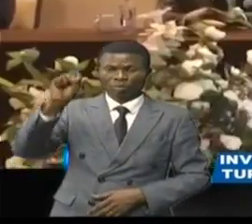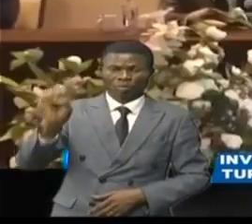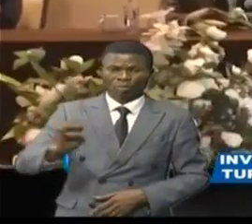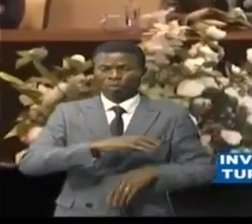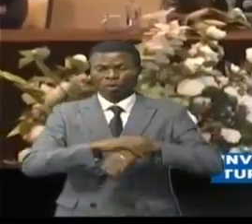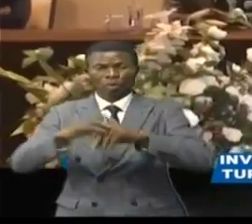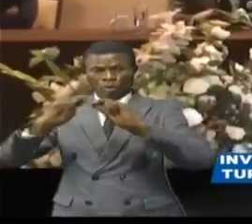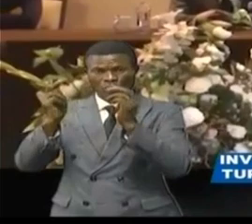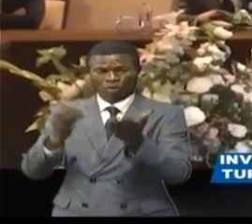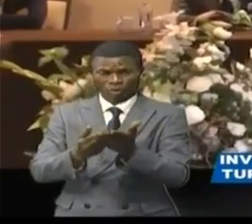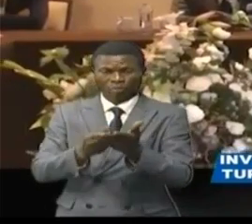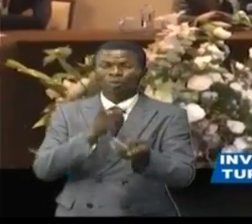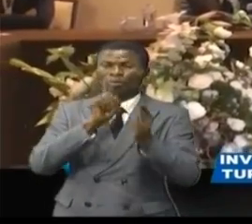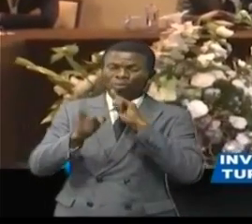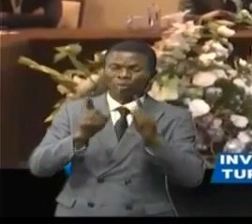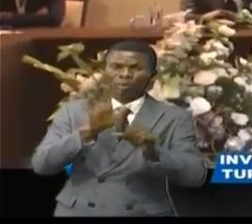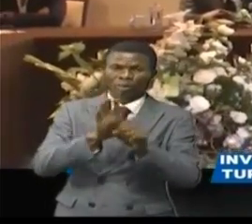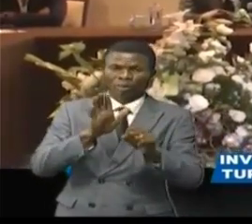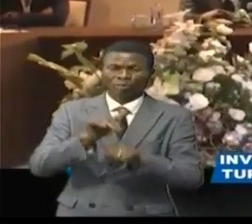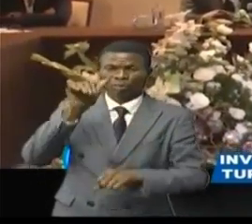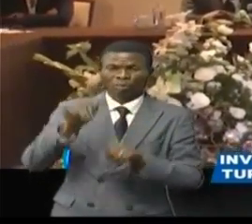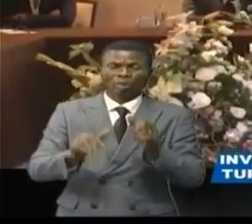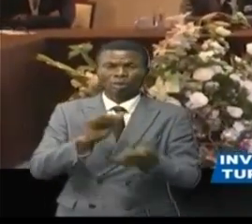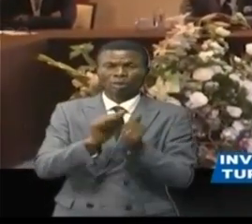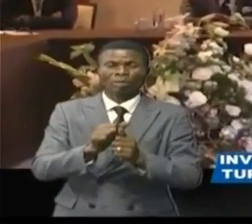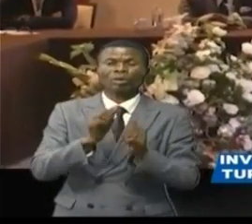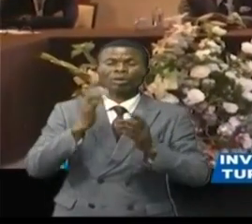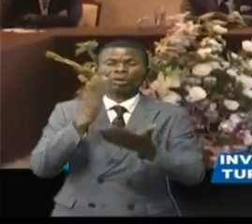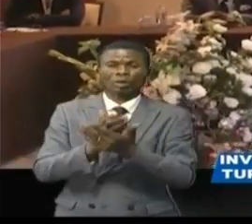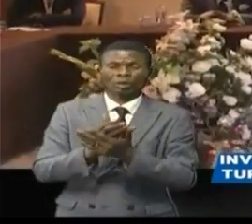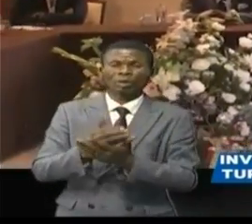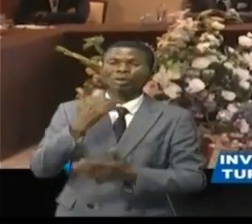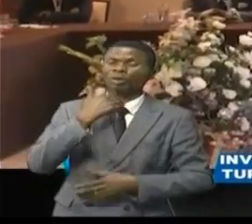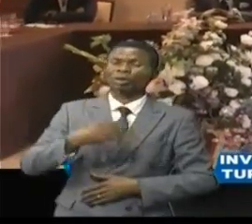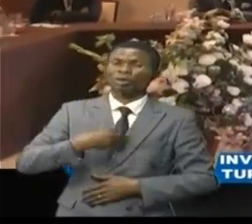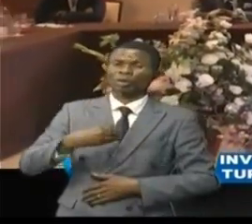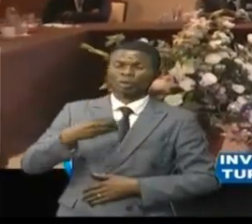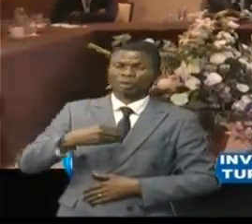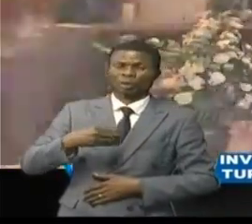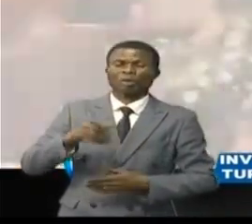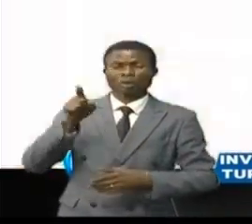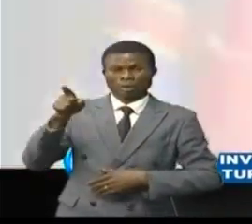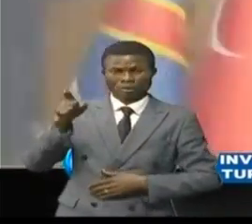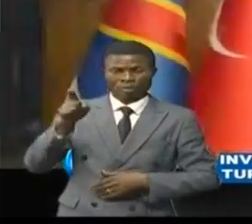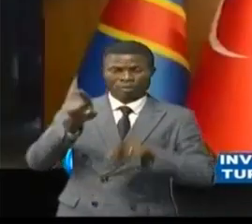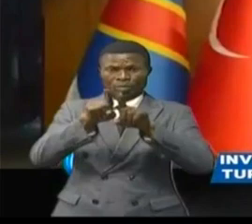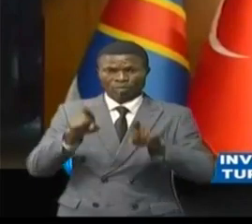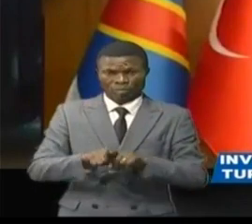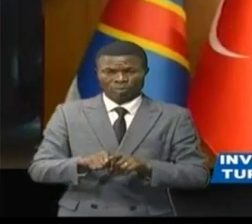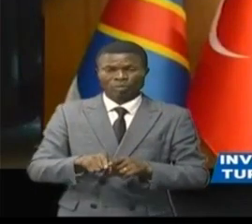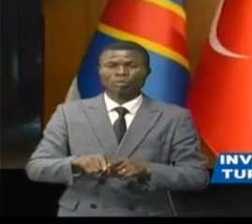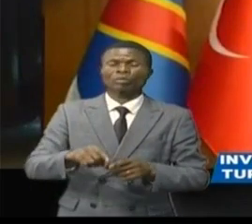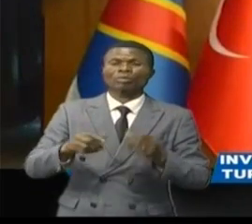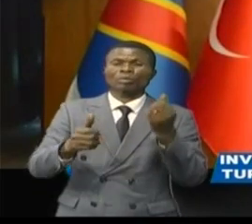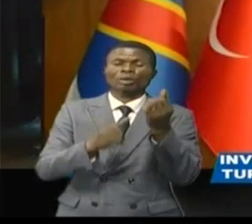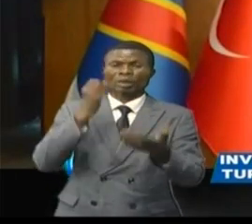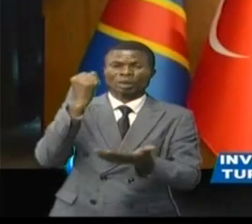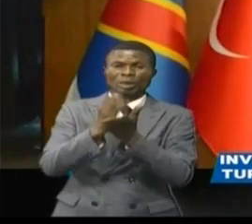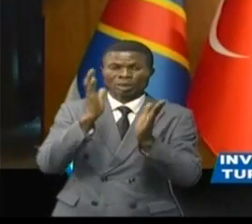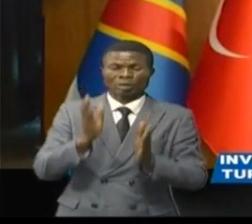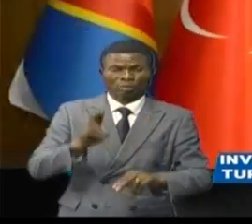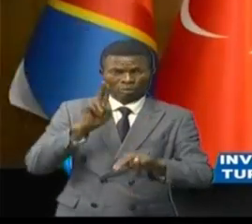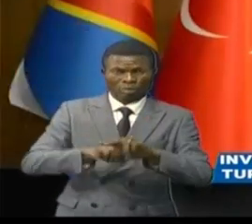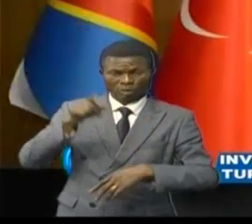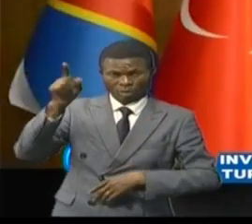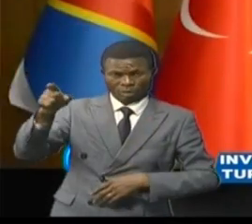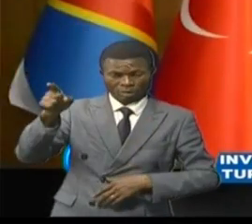délégation, a eu des entretiens avec le secteur privé turc, la diplomatie congolaise de Turquie, ainsi que les diplomates installés dans ce pays